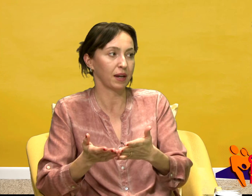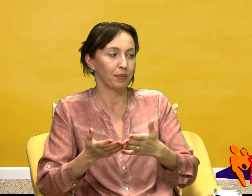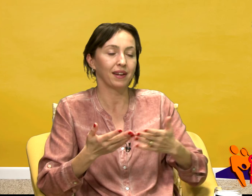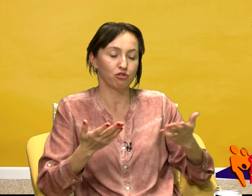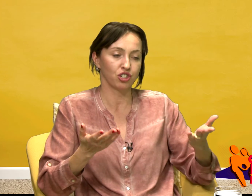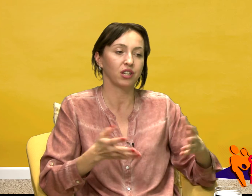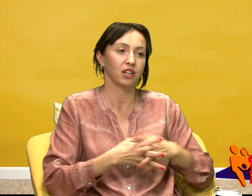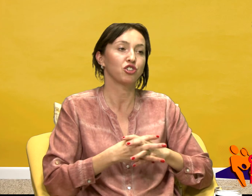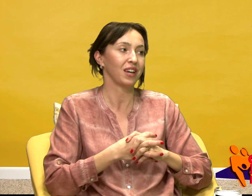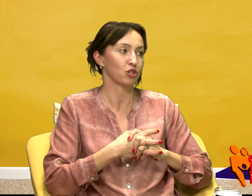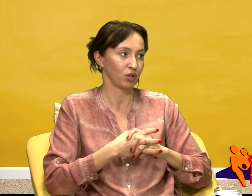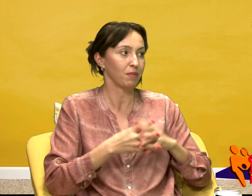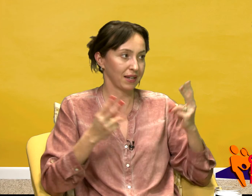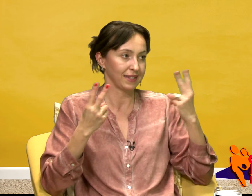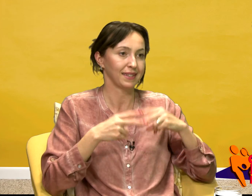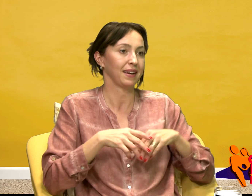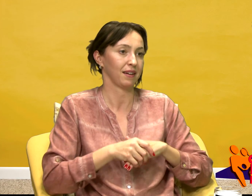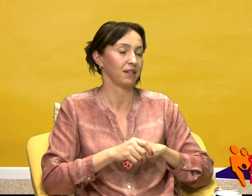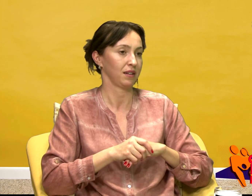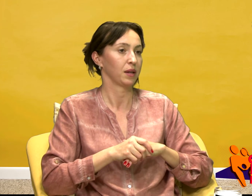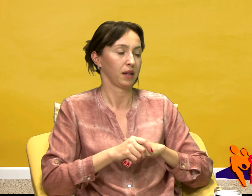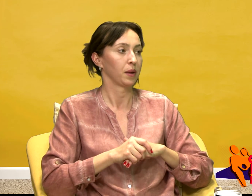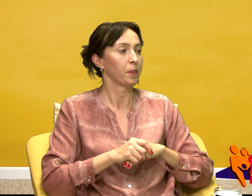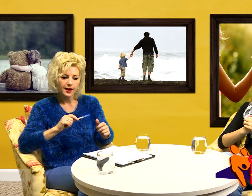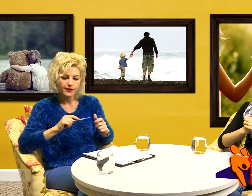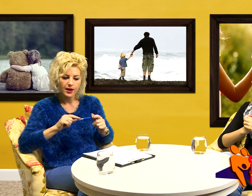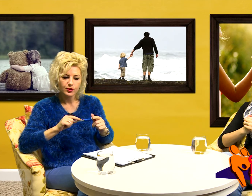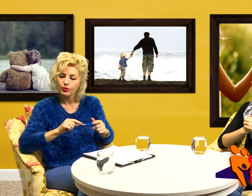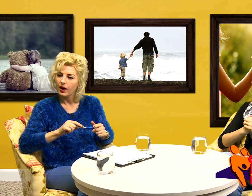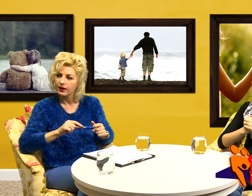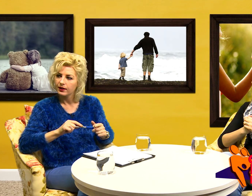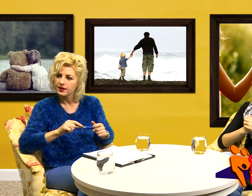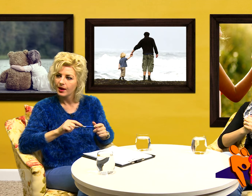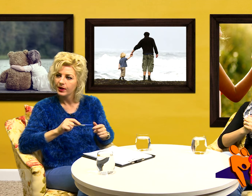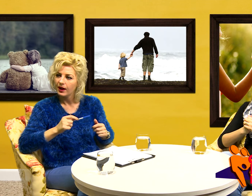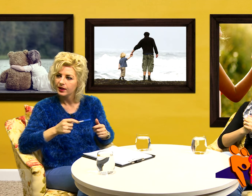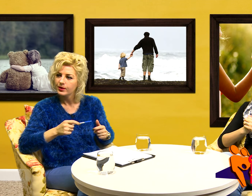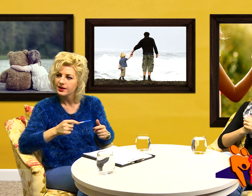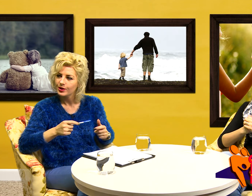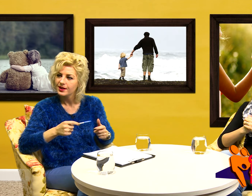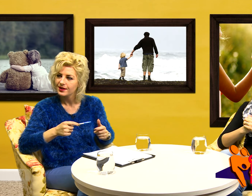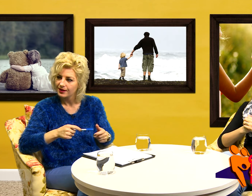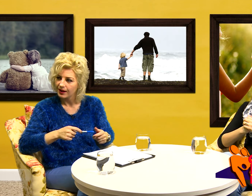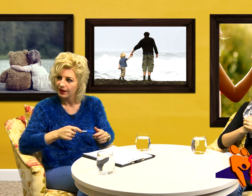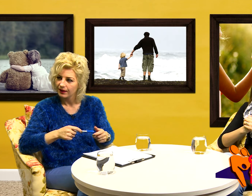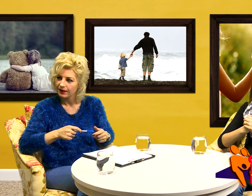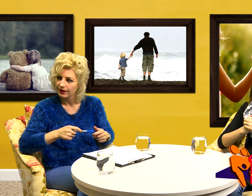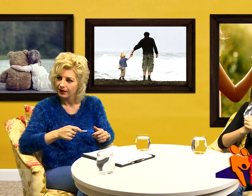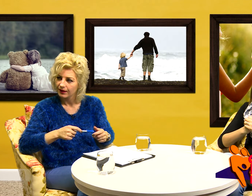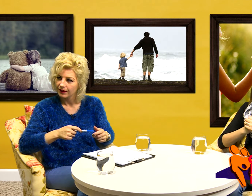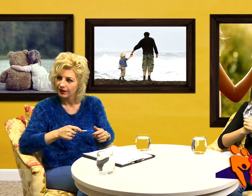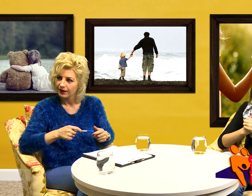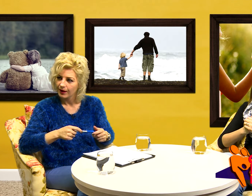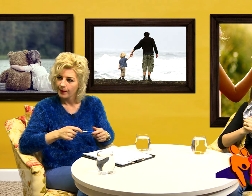și interpret și îi ajutăm ca să înțeleagă. Dacă ei fac școală, înseamnă că ar trebui să știe să scrie.